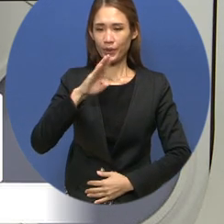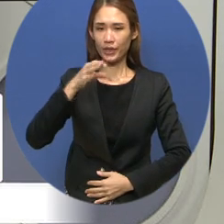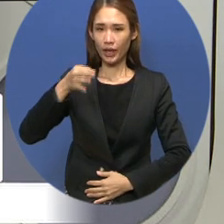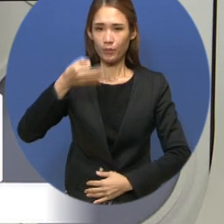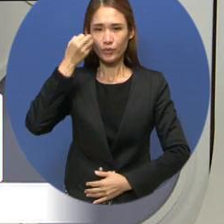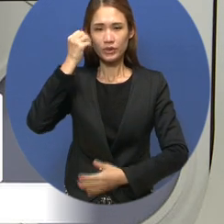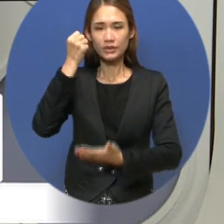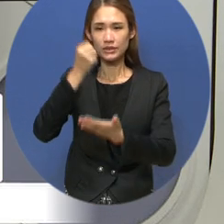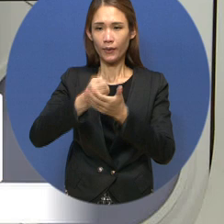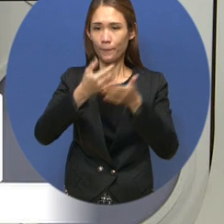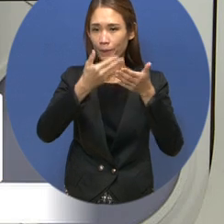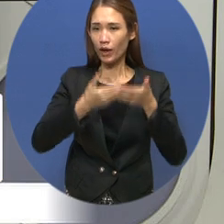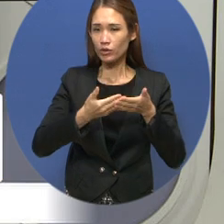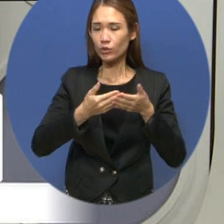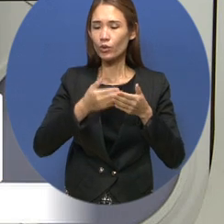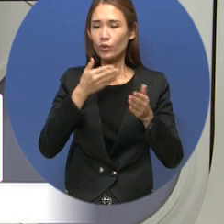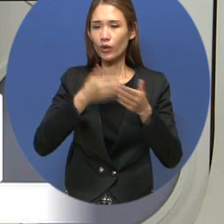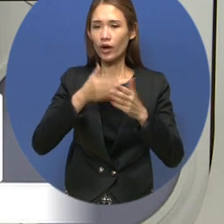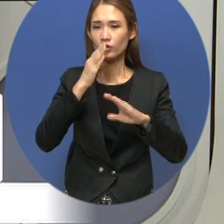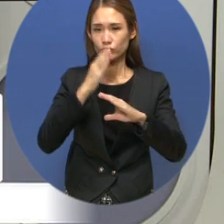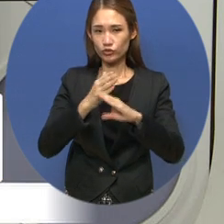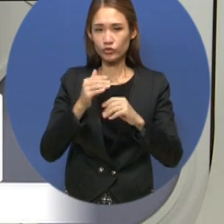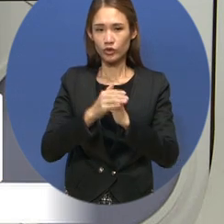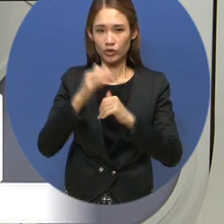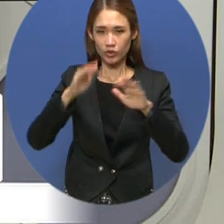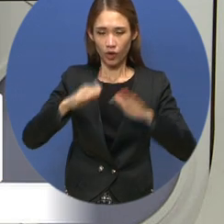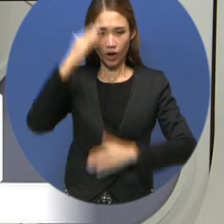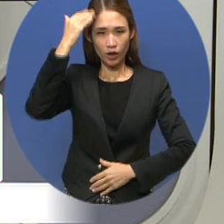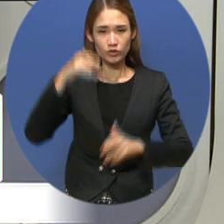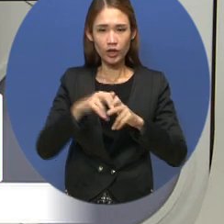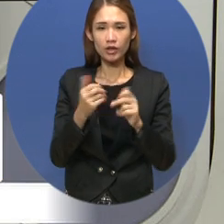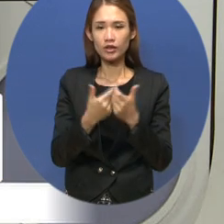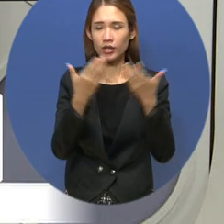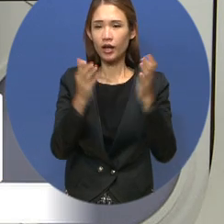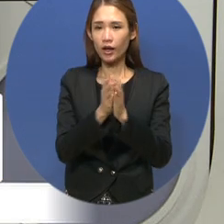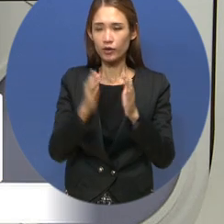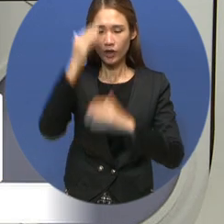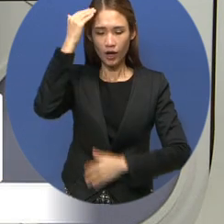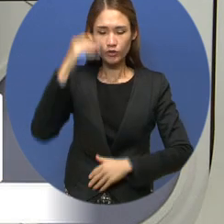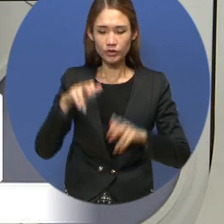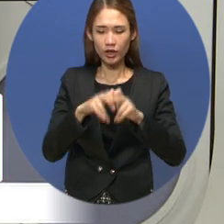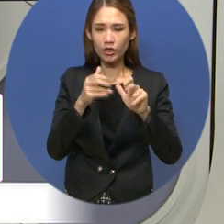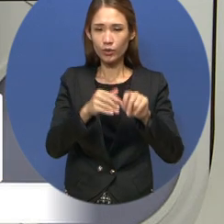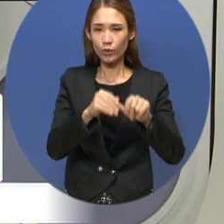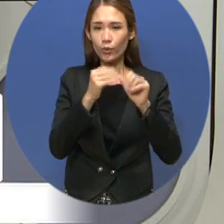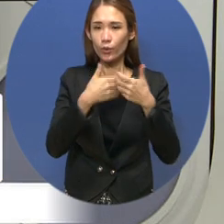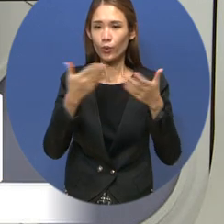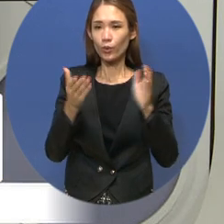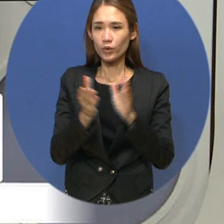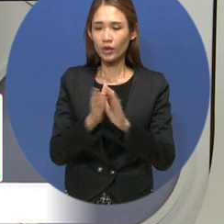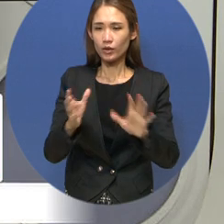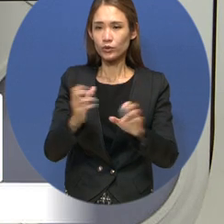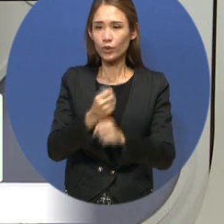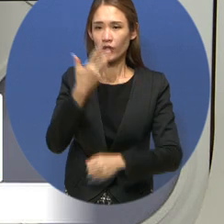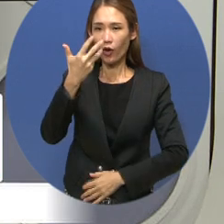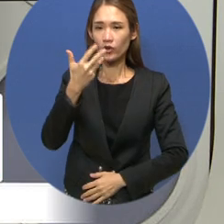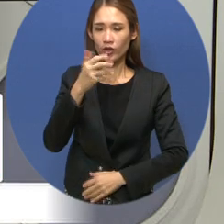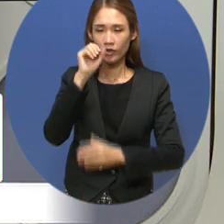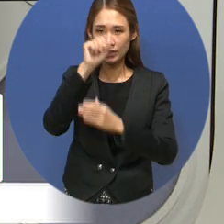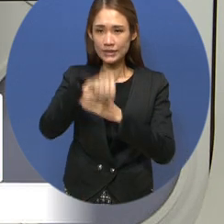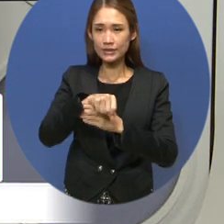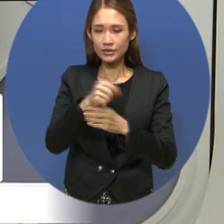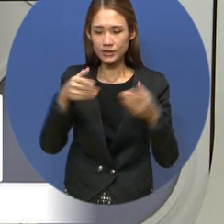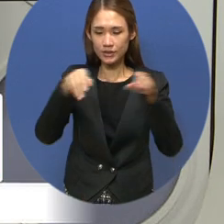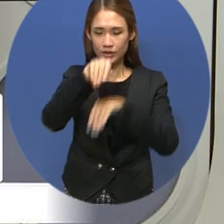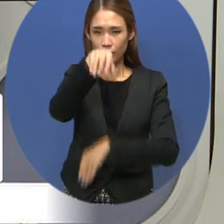받도록 하고 있으며 현재 한국장애인개발원 한국장애인고용공단 된 총 8개 인증기관에 의해